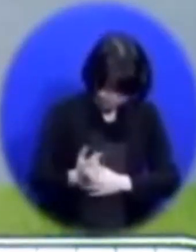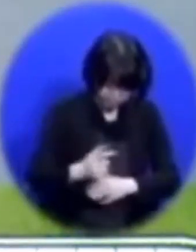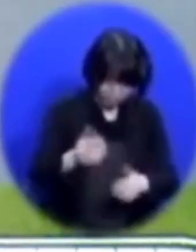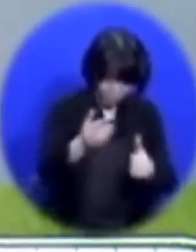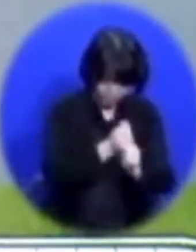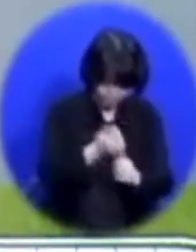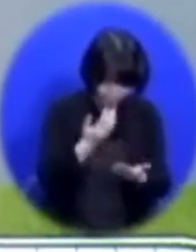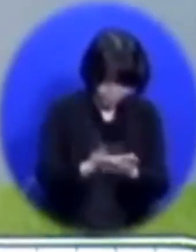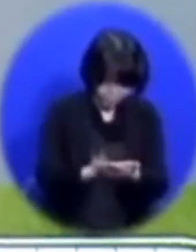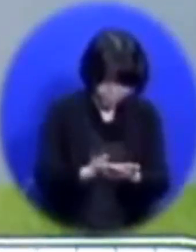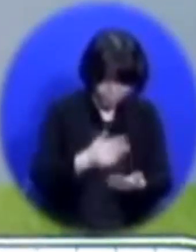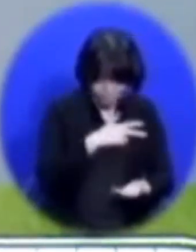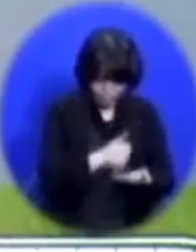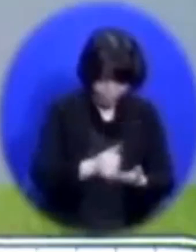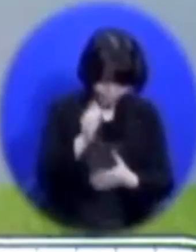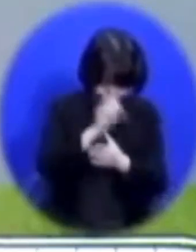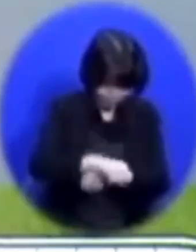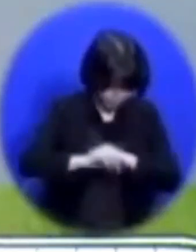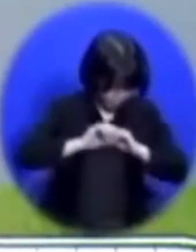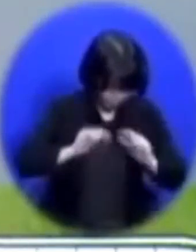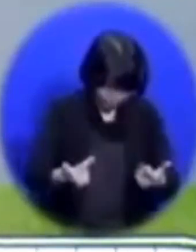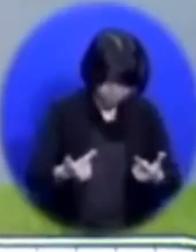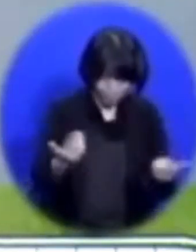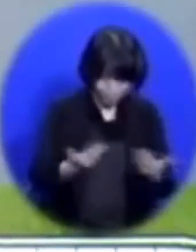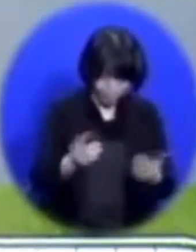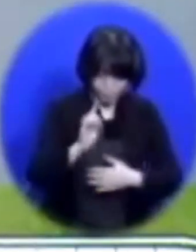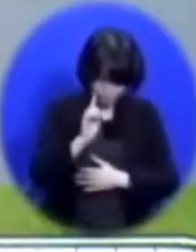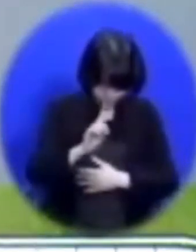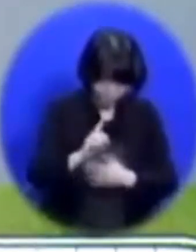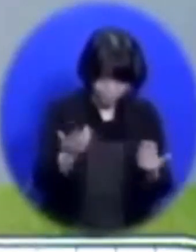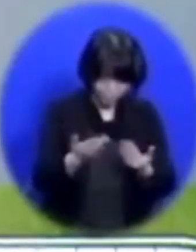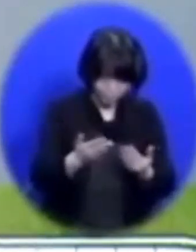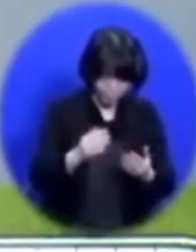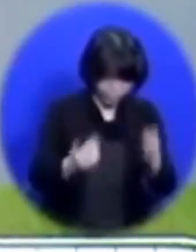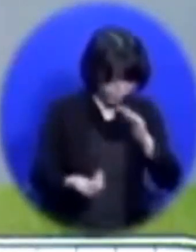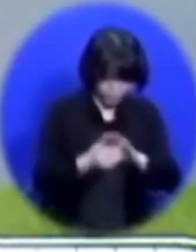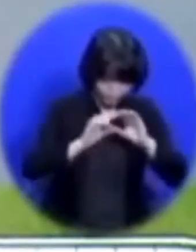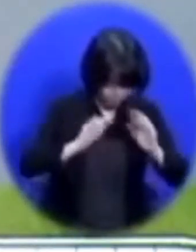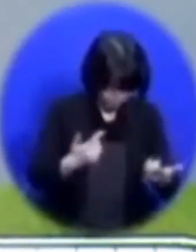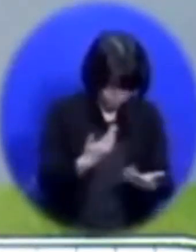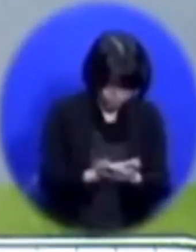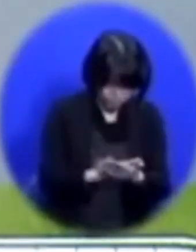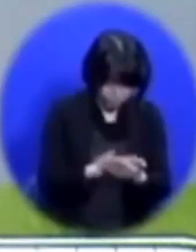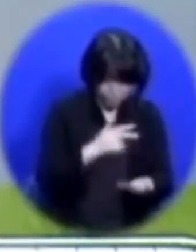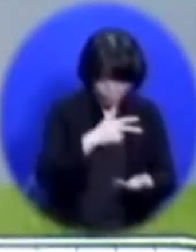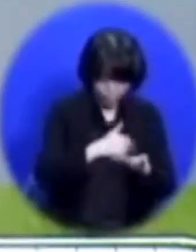주님의손으로저희를더욱굳건히붙들어주소서.아멘. 주님께서허락하지않으시는일은아무것도이루어지지않게하시고,